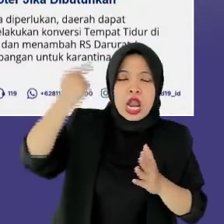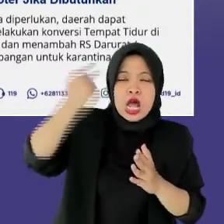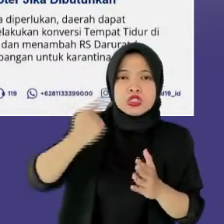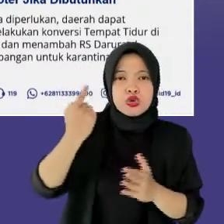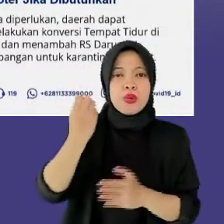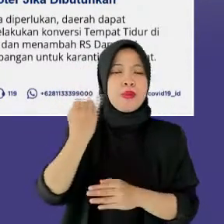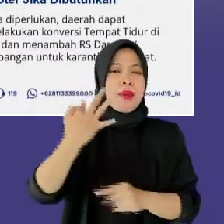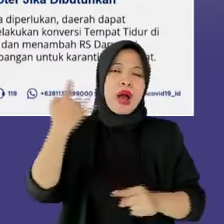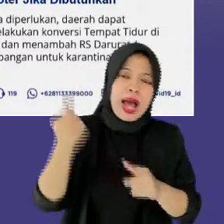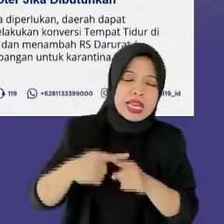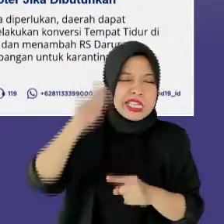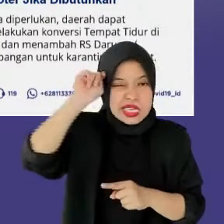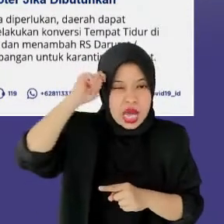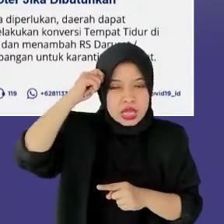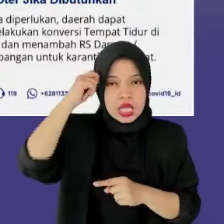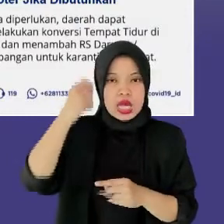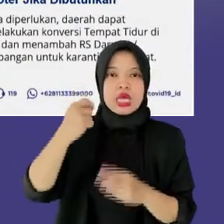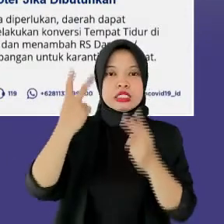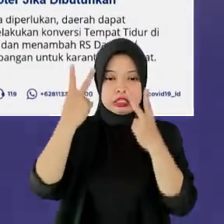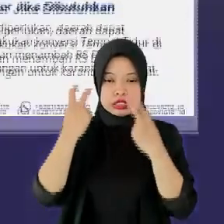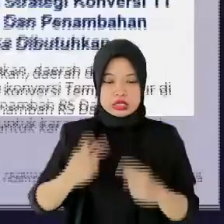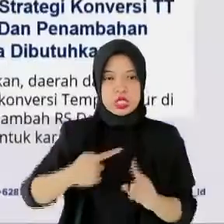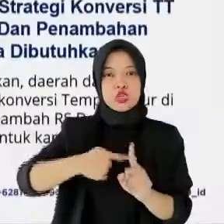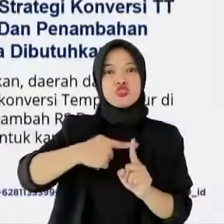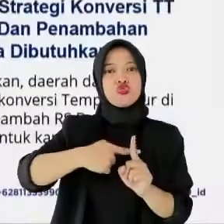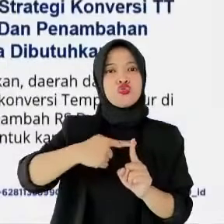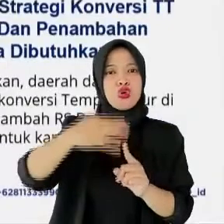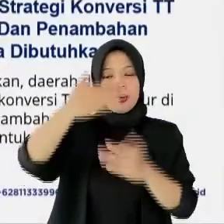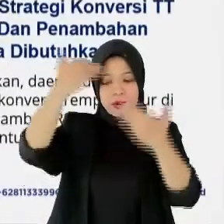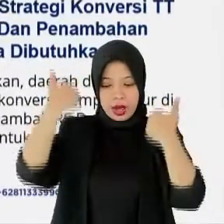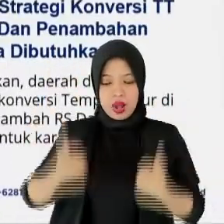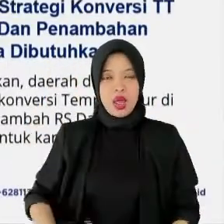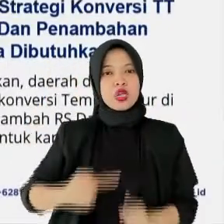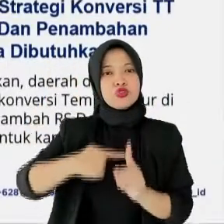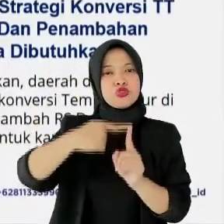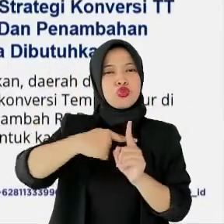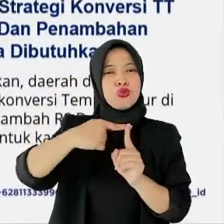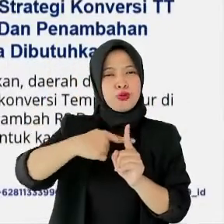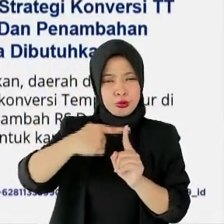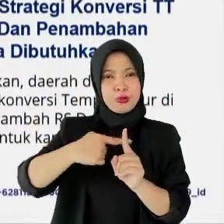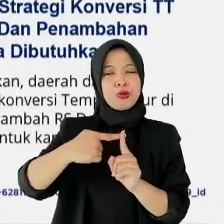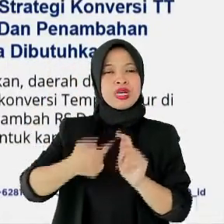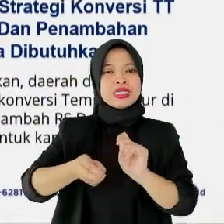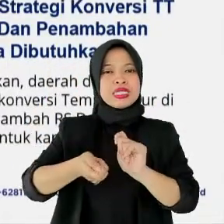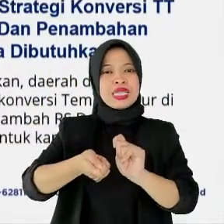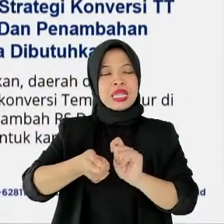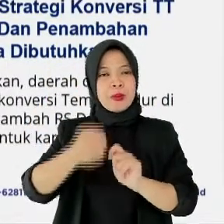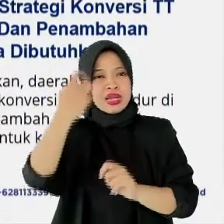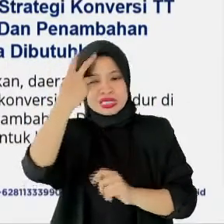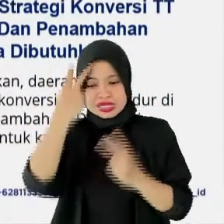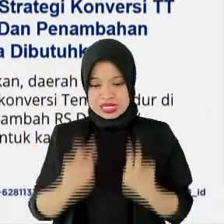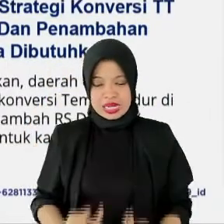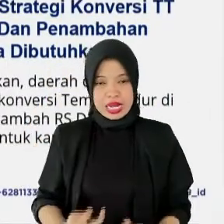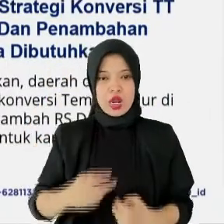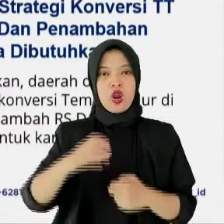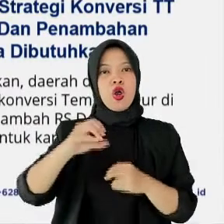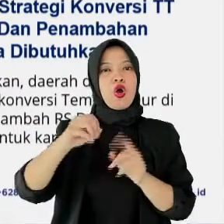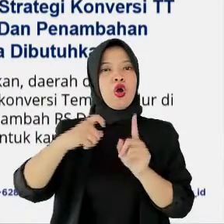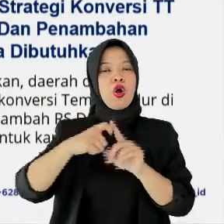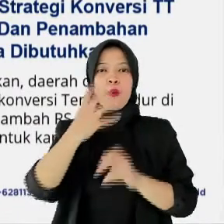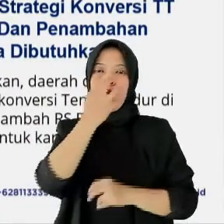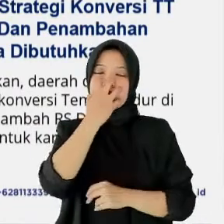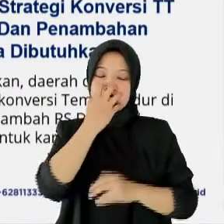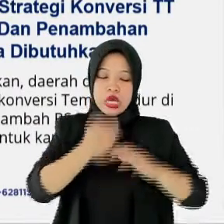berapa kali gitu ya, terus periksa suhunya, terus kita juga harus cek terkait dengan saturasi